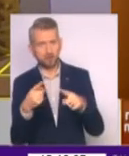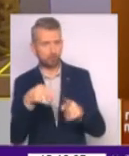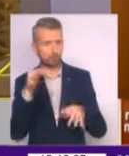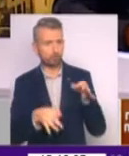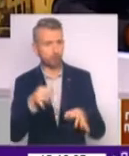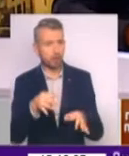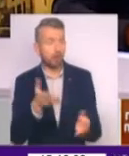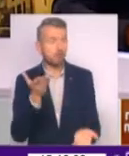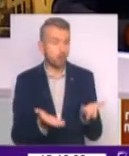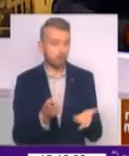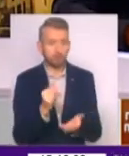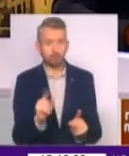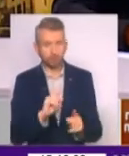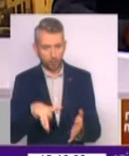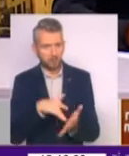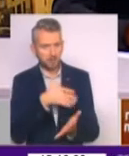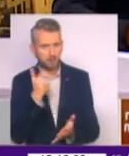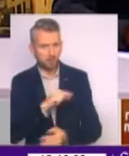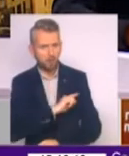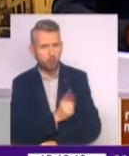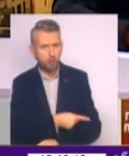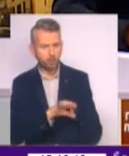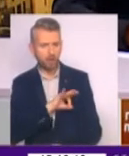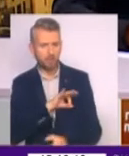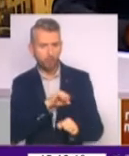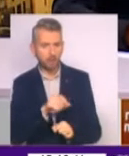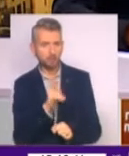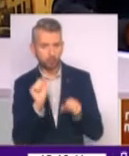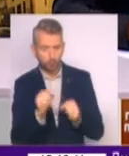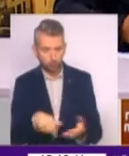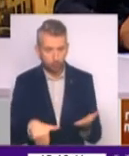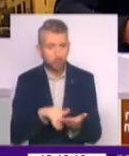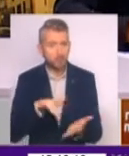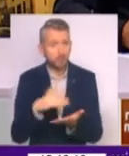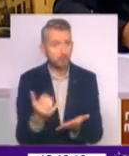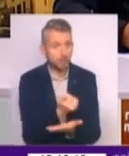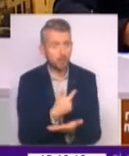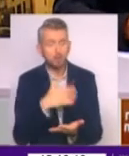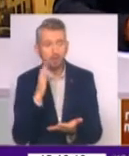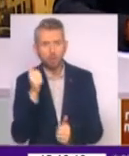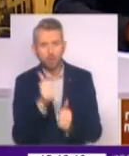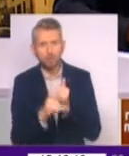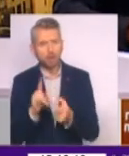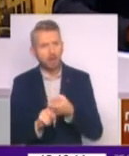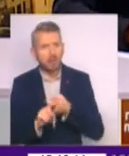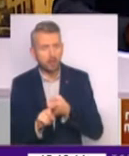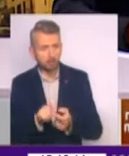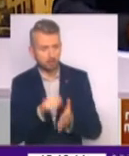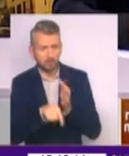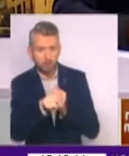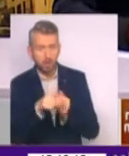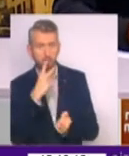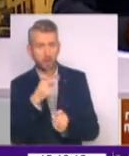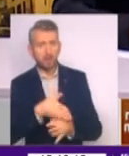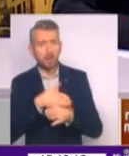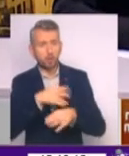Ну так що, в місті немає потужних адвокатів, які можуть допомогти місту виграти. Ми будемо кожного разу залежати і подивіться на